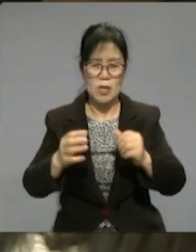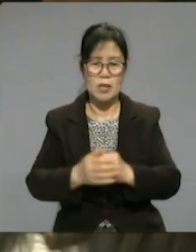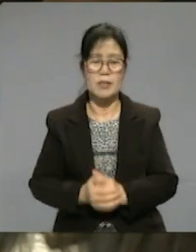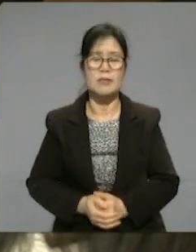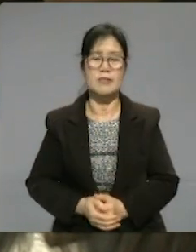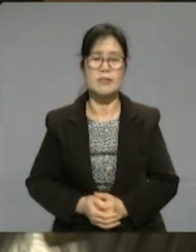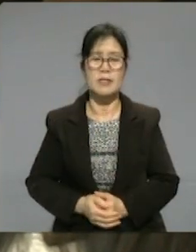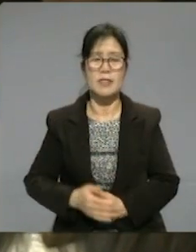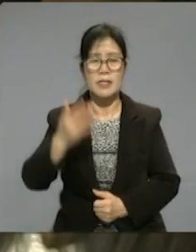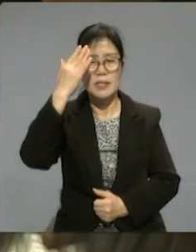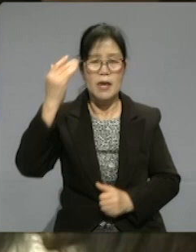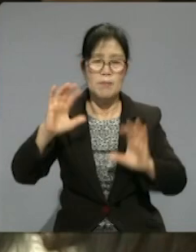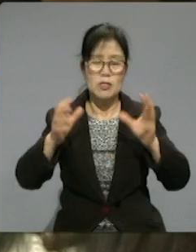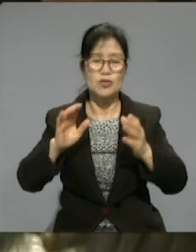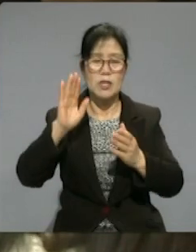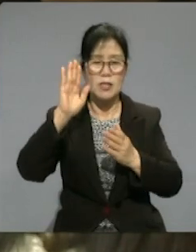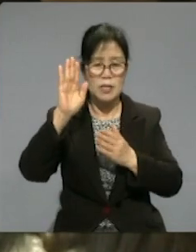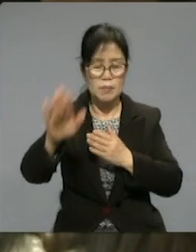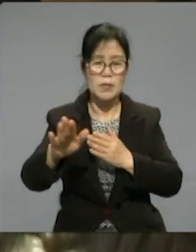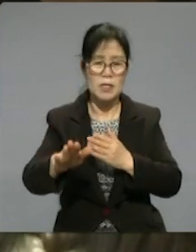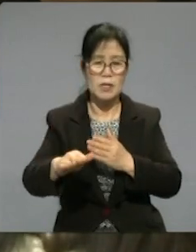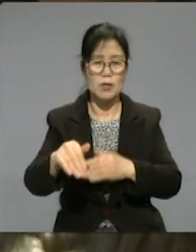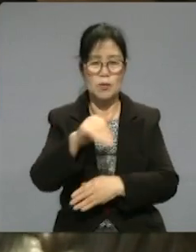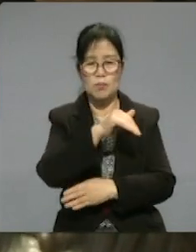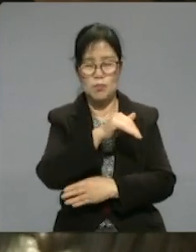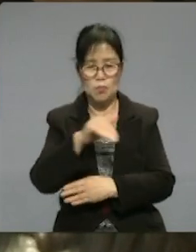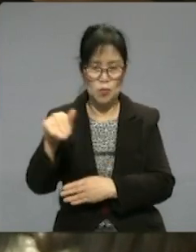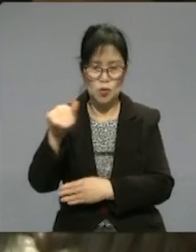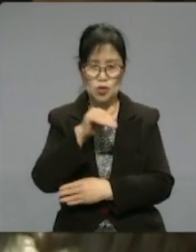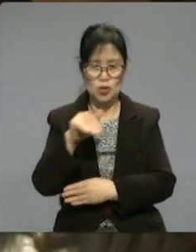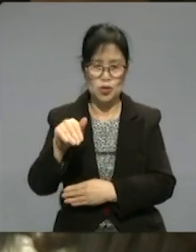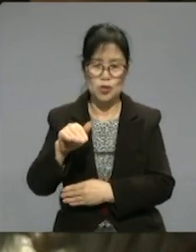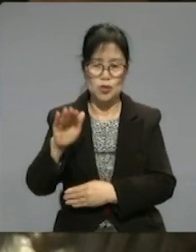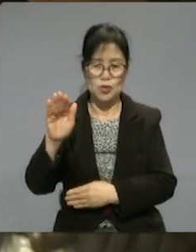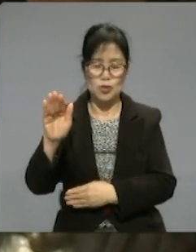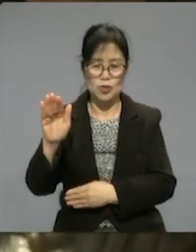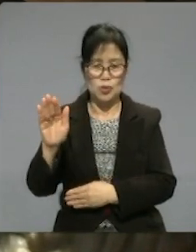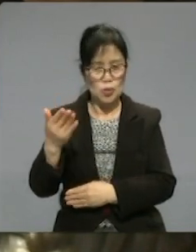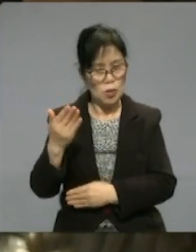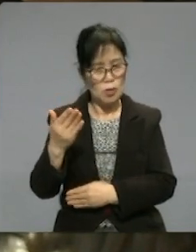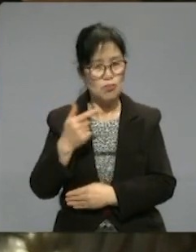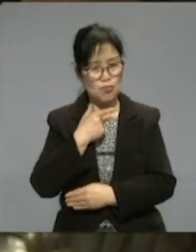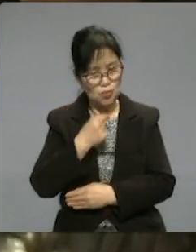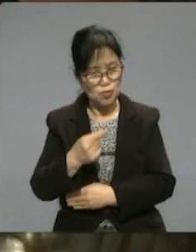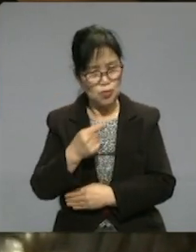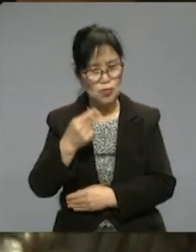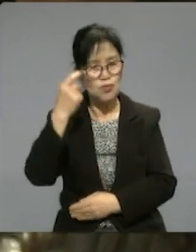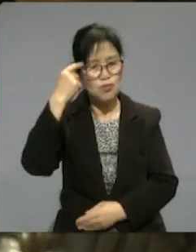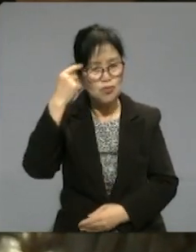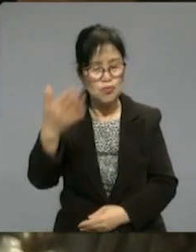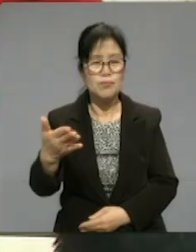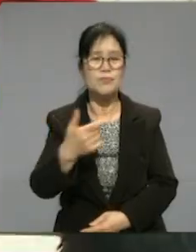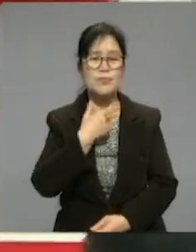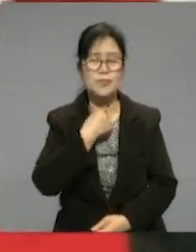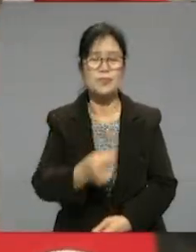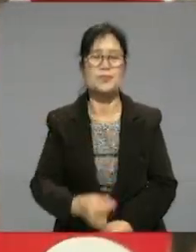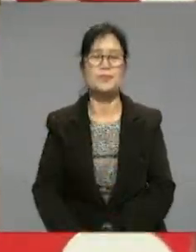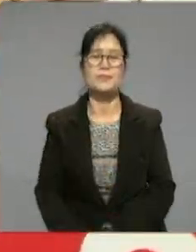대한민국과 대한민국의 미래의 표준이 되게 하려는 것인지 저는 묻고